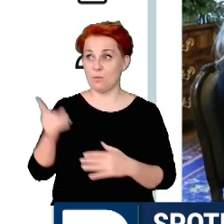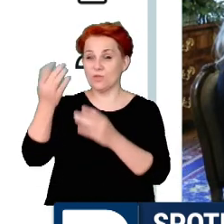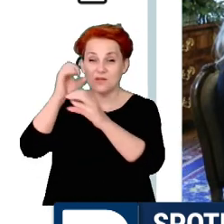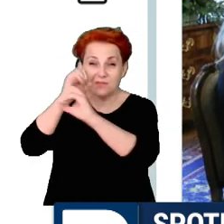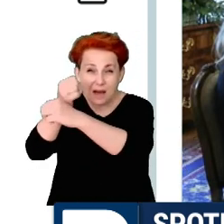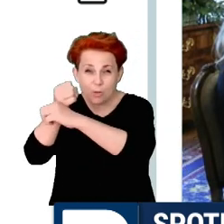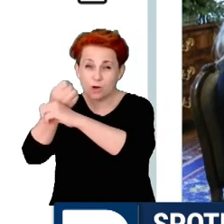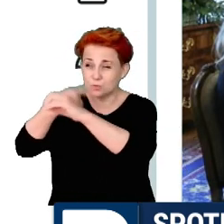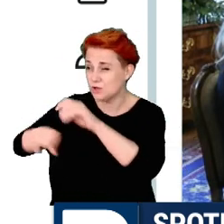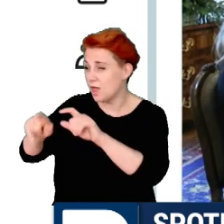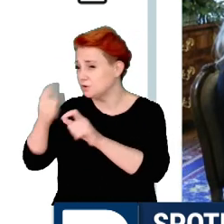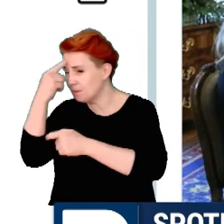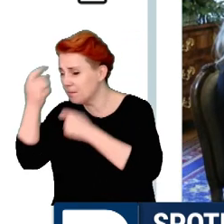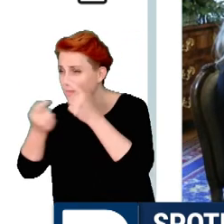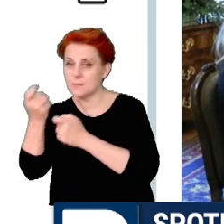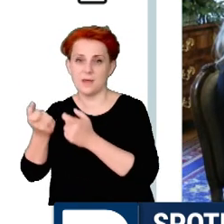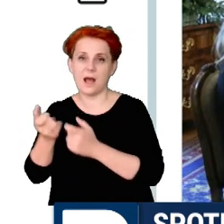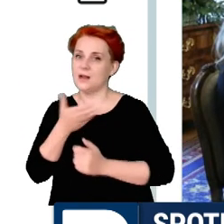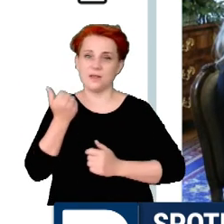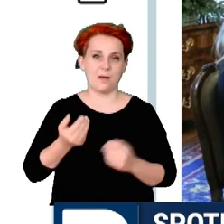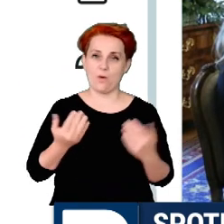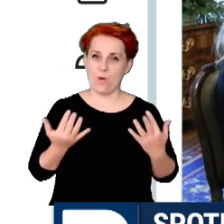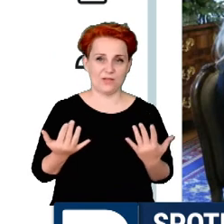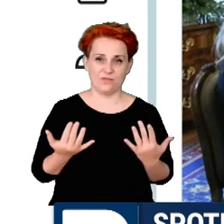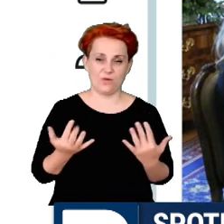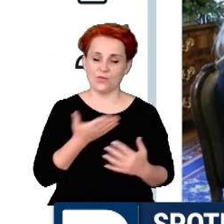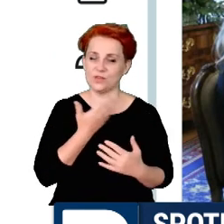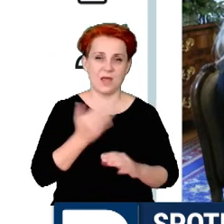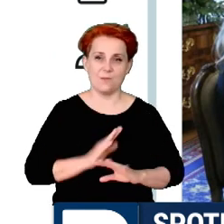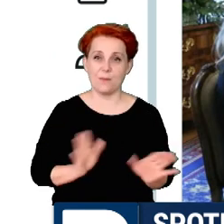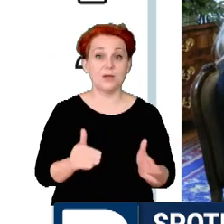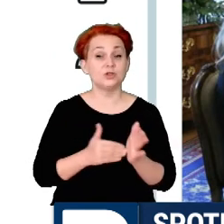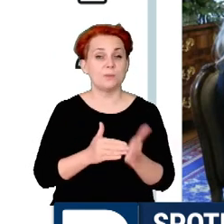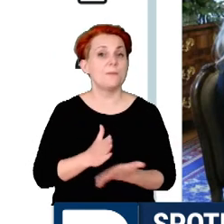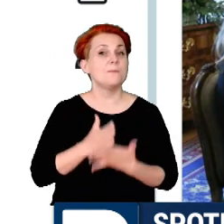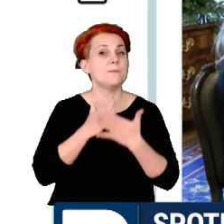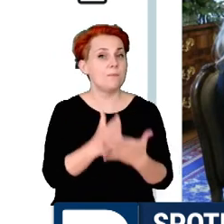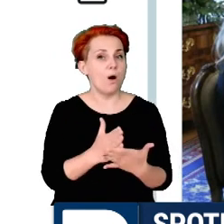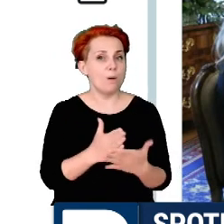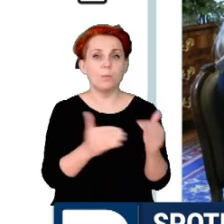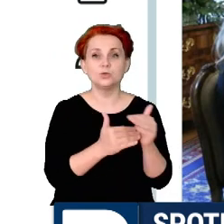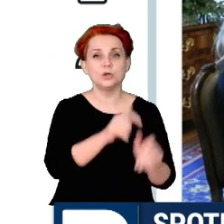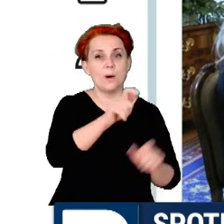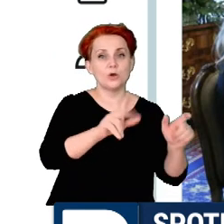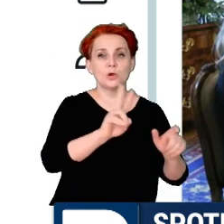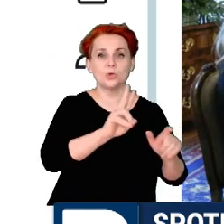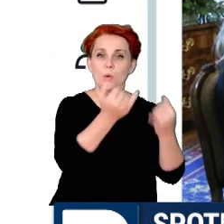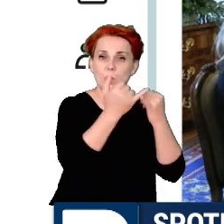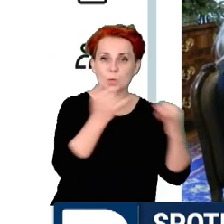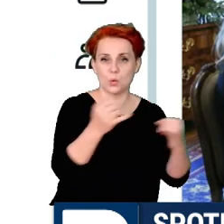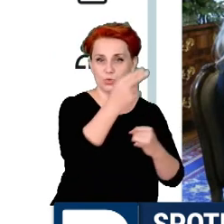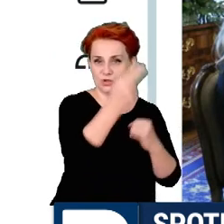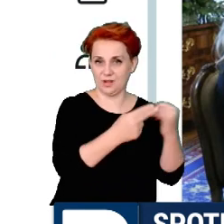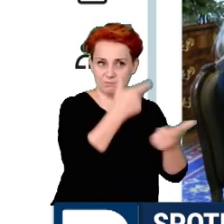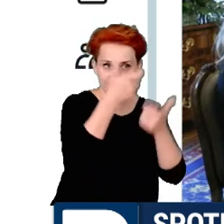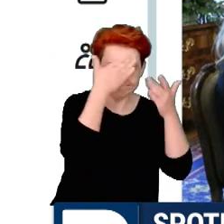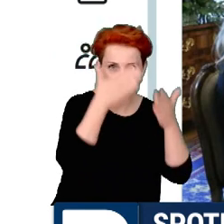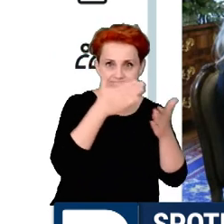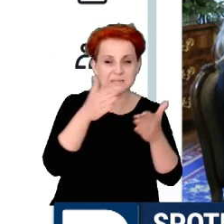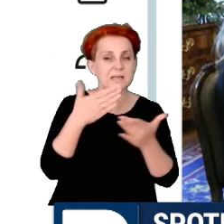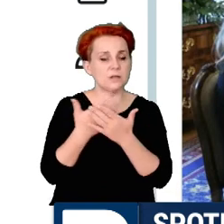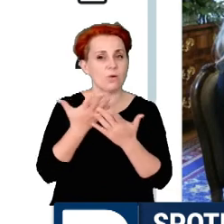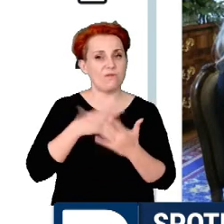nowe rzeczy. To nie jest aż tak proste. W tym trzeba pomóc. Do tego są potrzebni ludzie, którzy zajmują się różnymi rzeczami i myślę, że warto w tym kierunku